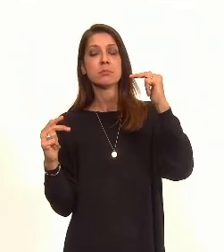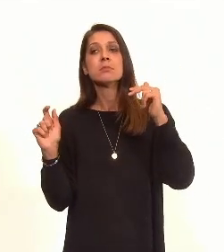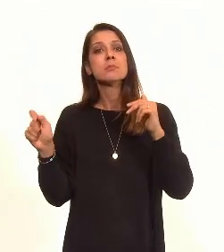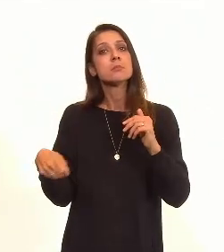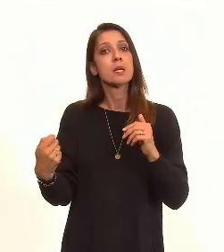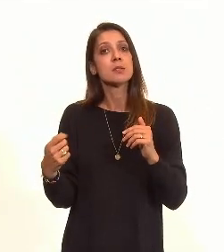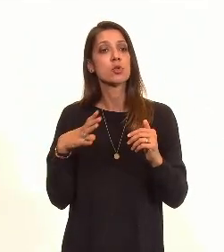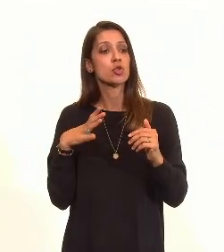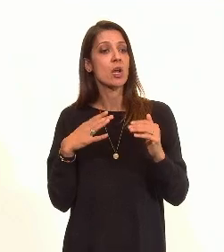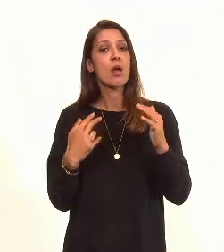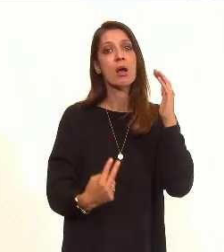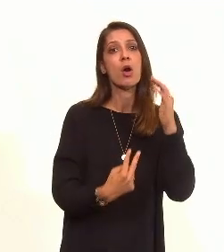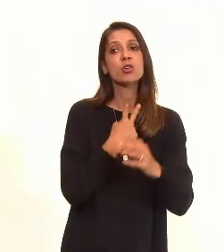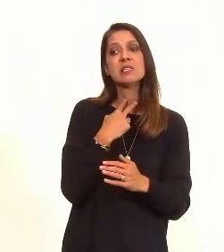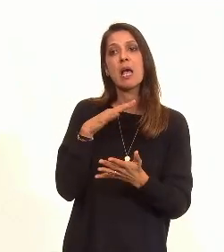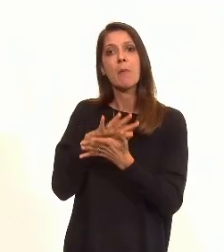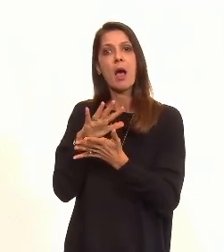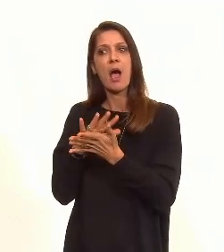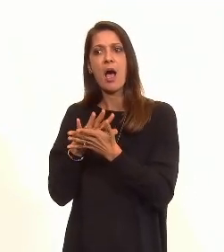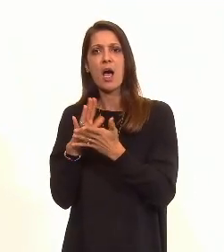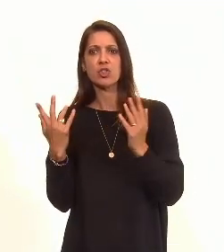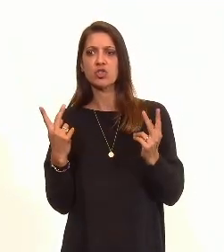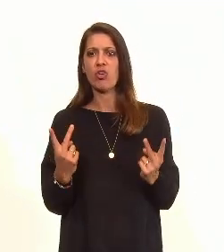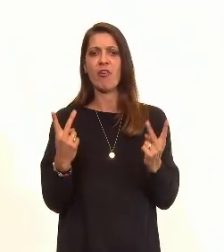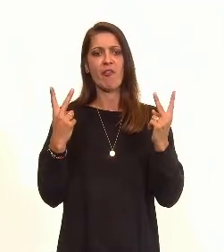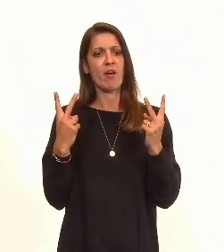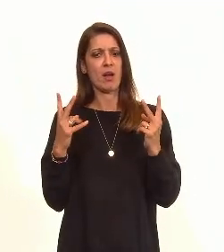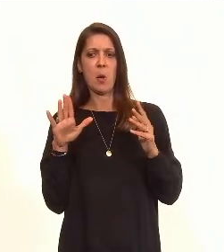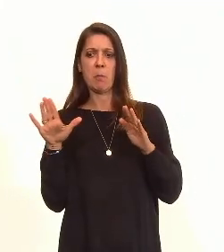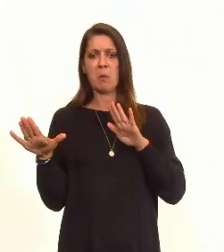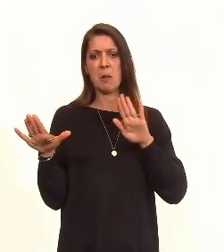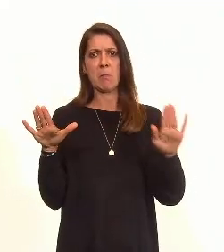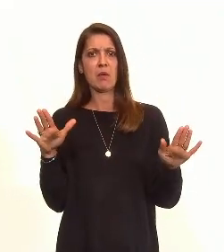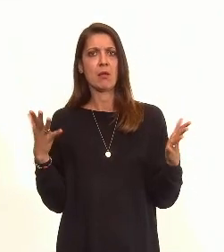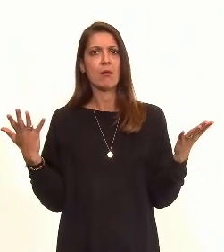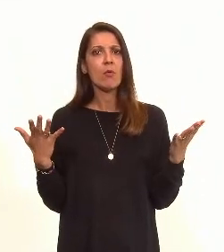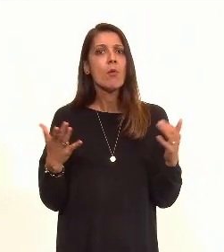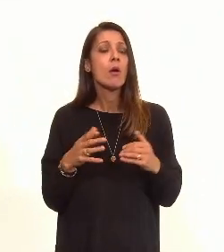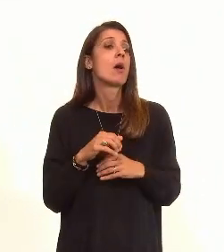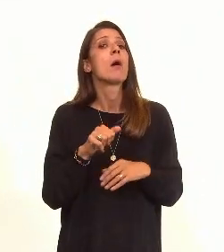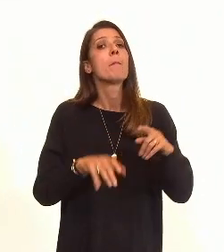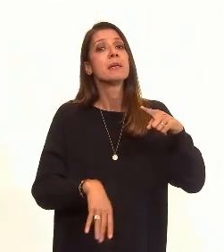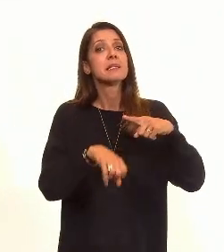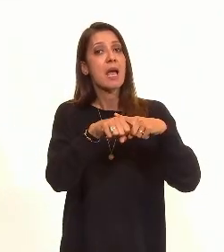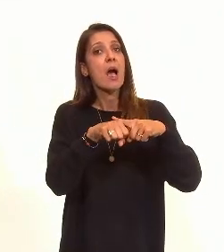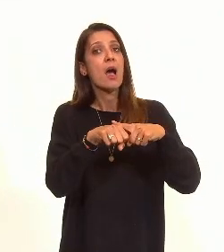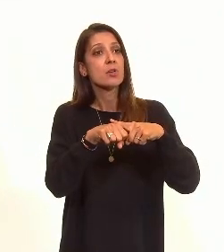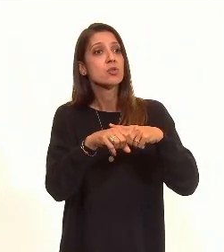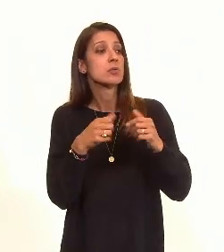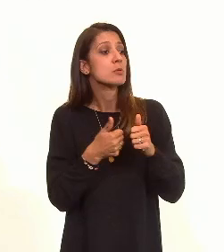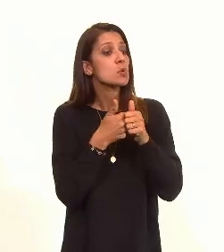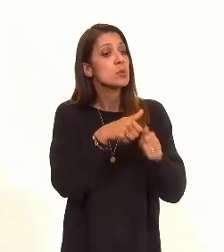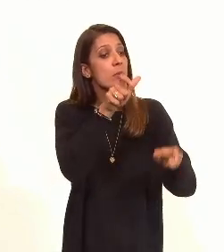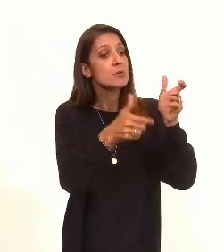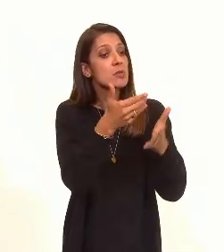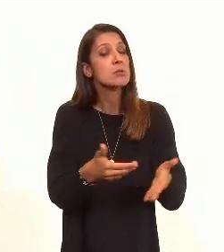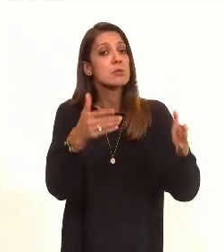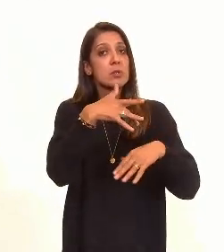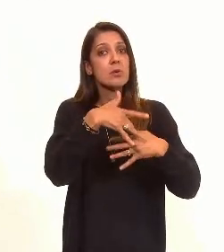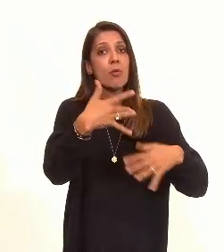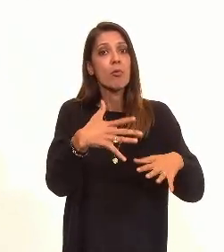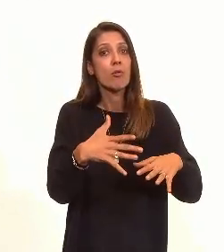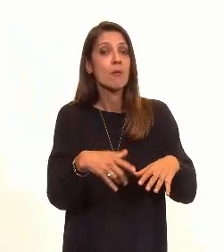entre le handicap et l'âge. On le voit bien avec l'APA et la PCH, avec cette valeur différentielle accordée aux vulnérabilités, qui va légitimer